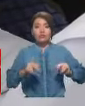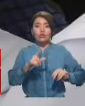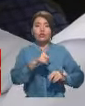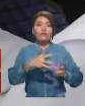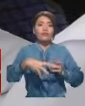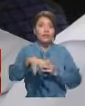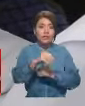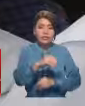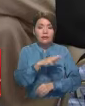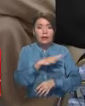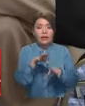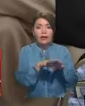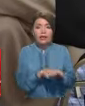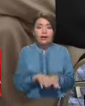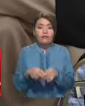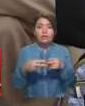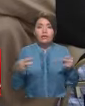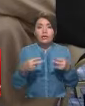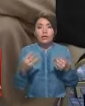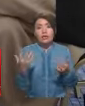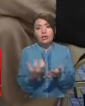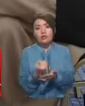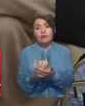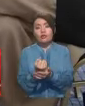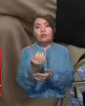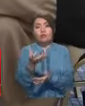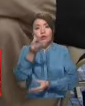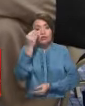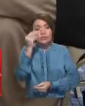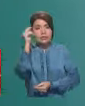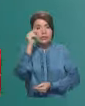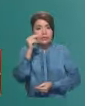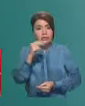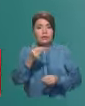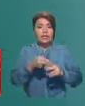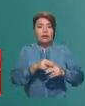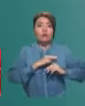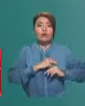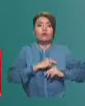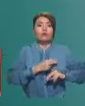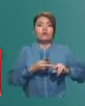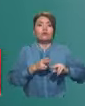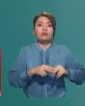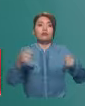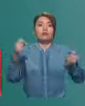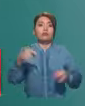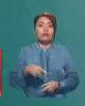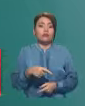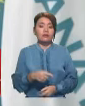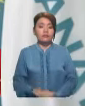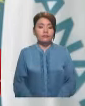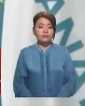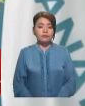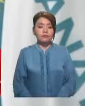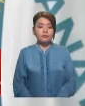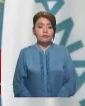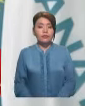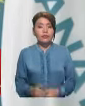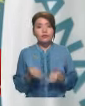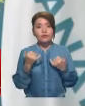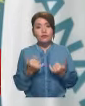всех были равные и достойные возможности и в получении знаний, и в достойном труде, отметили участники встречи.